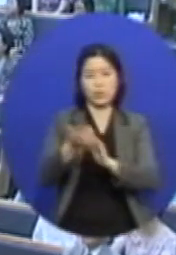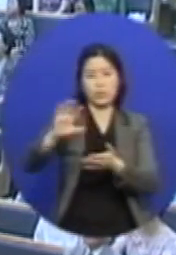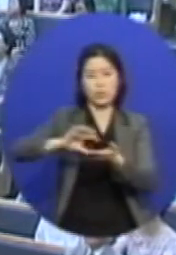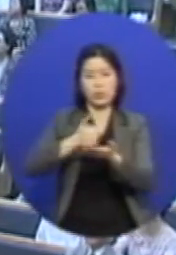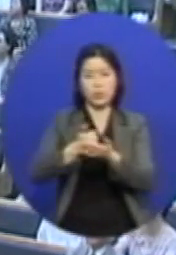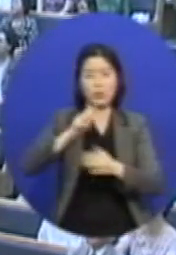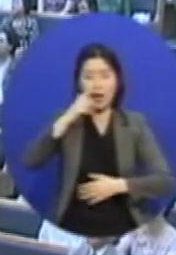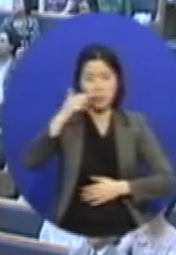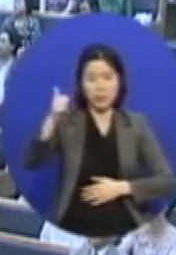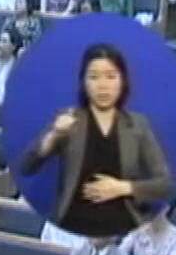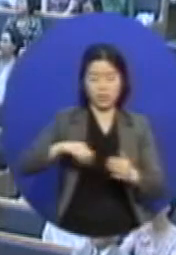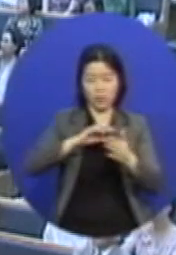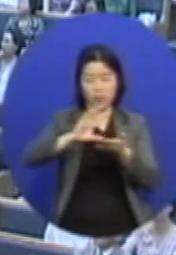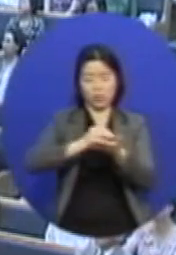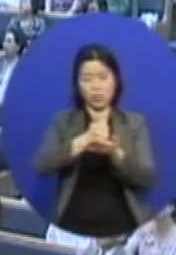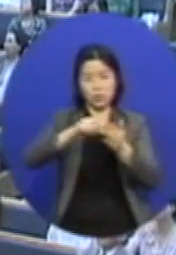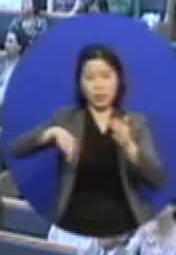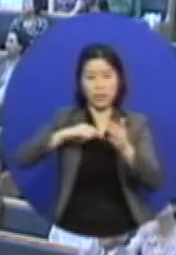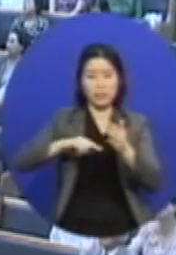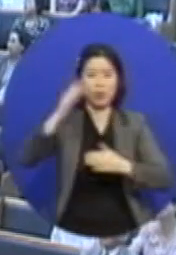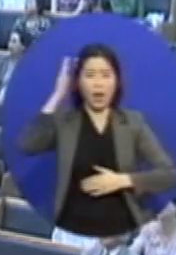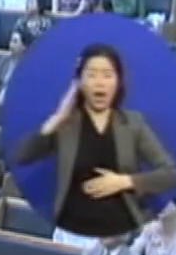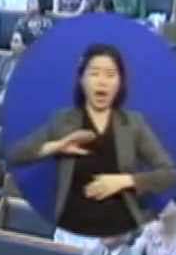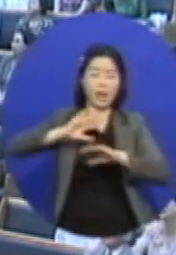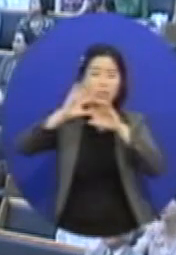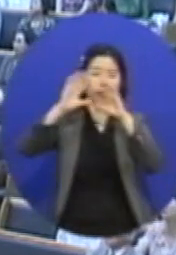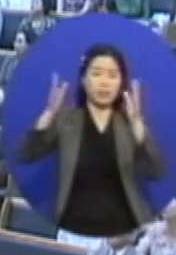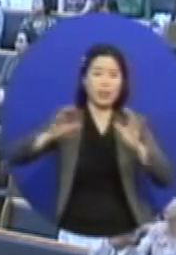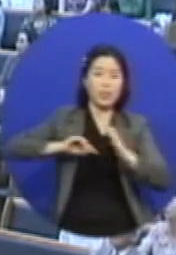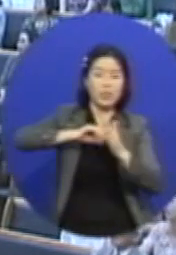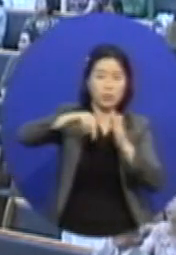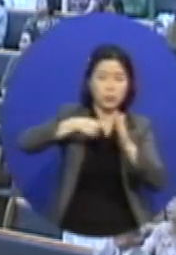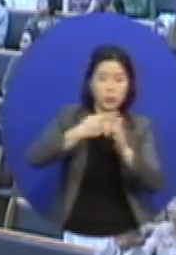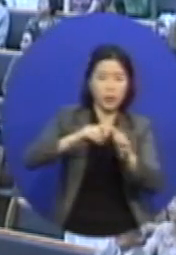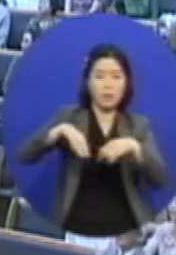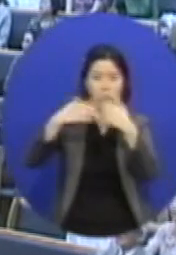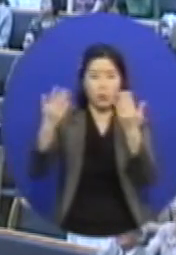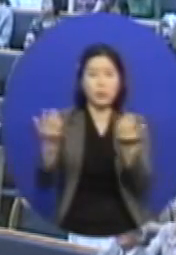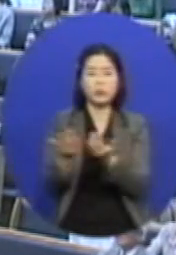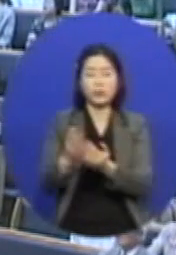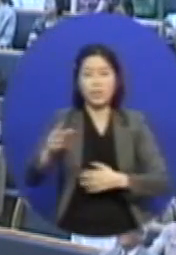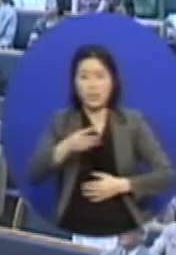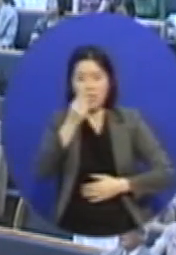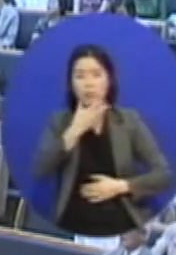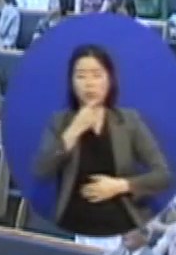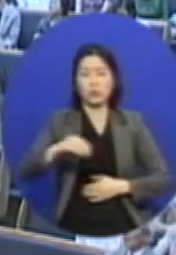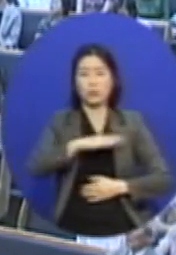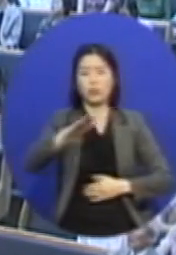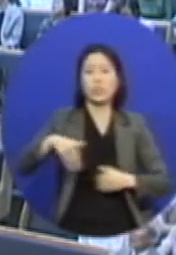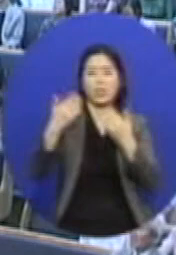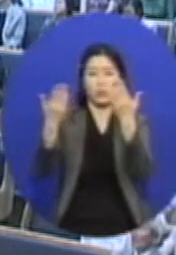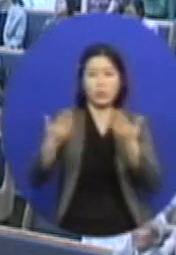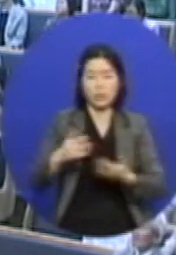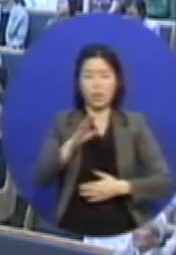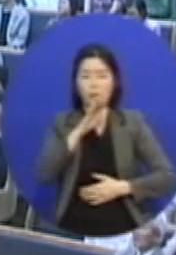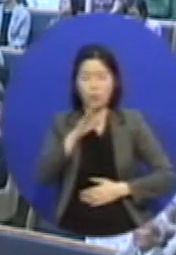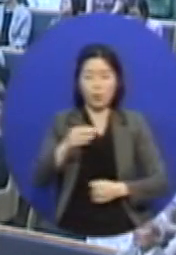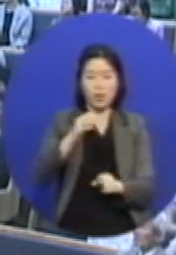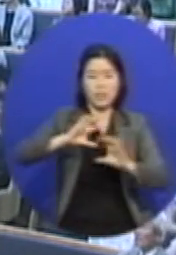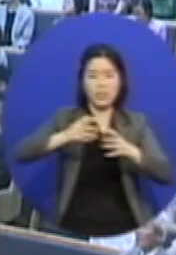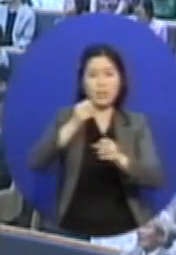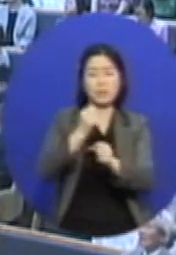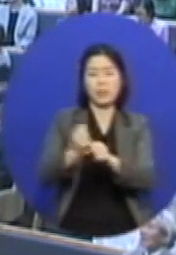그리스도 안에서 하늘에 속한 모든 신령한 복을 우리에게 주시되 곧 창세 전에 그리스도